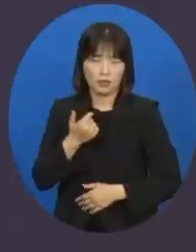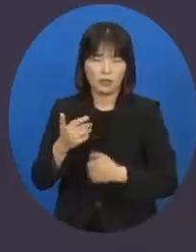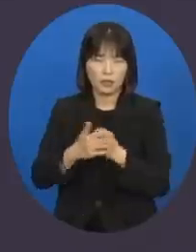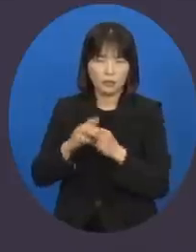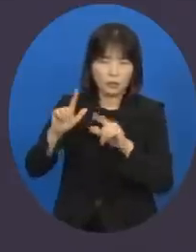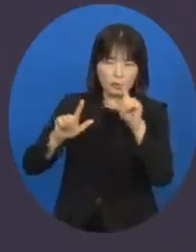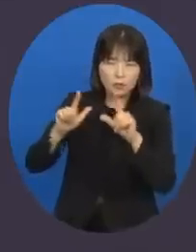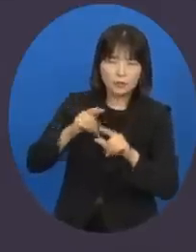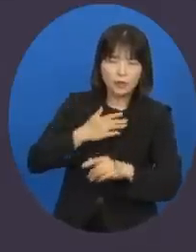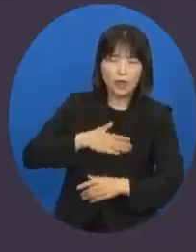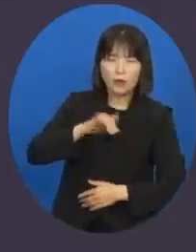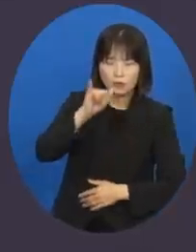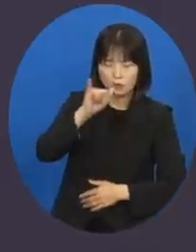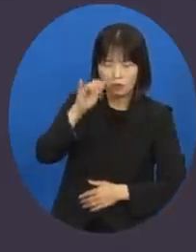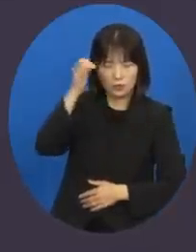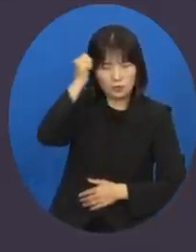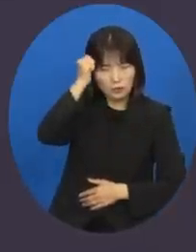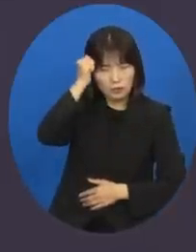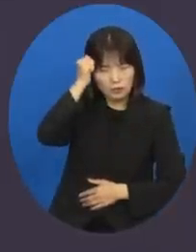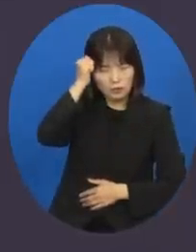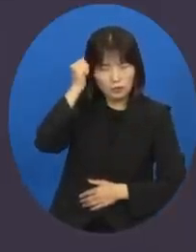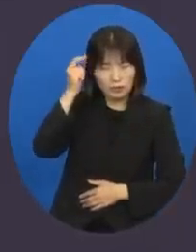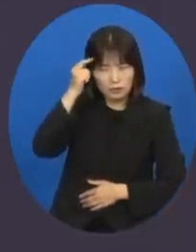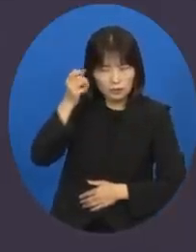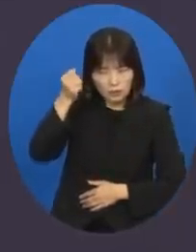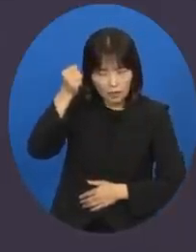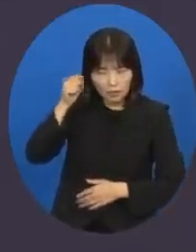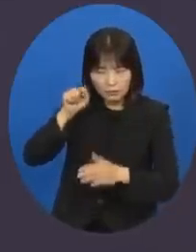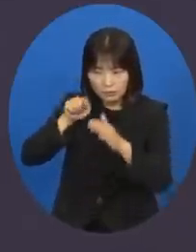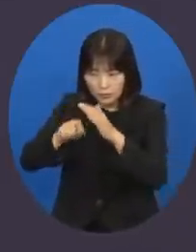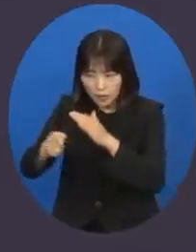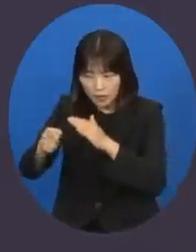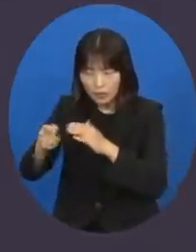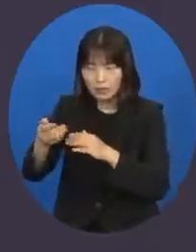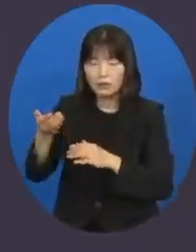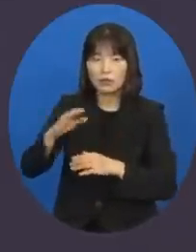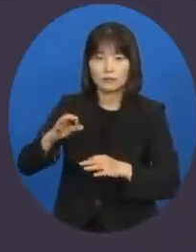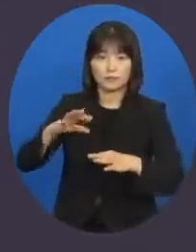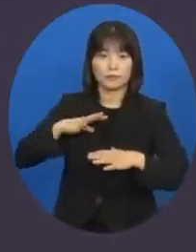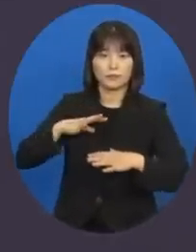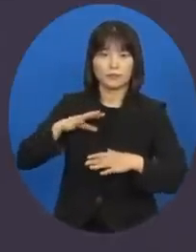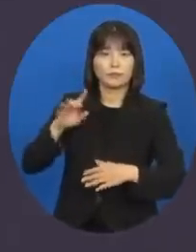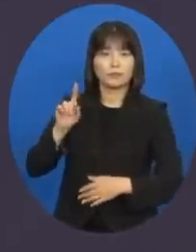모습이었는지를 아니까 그 생각을 하고 갔는데 깜짝 놀란 이유는요,